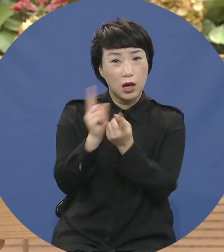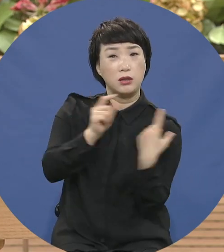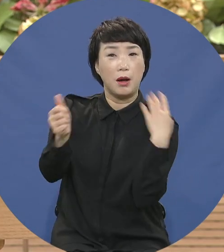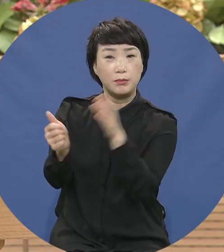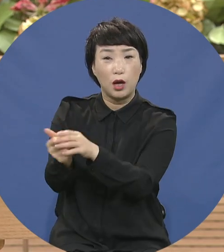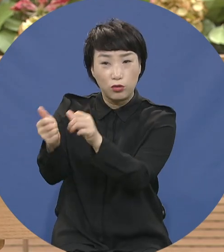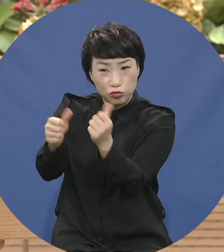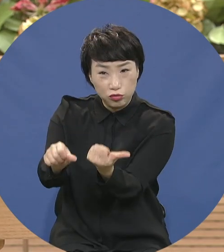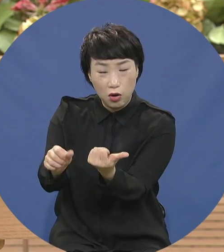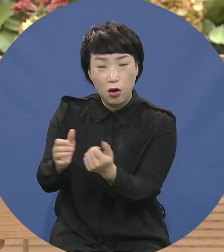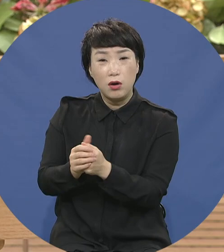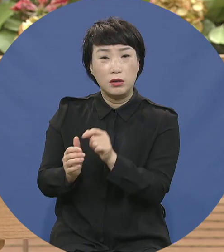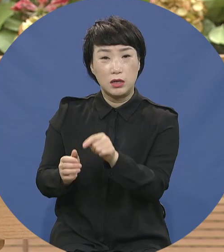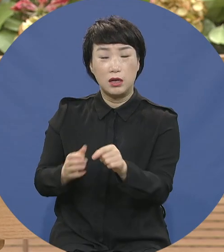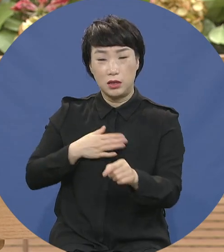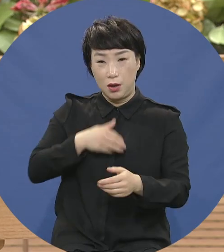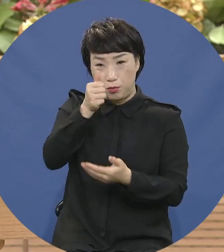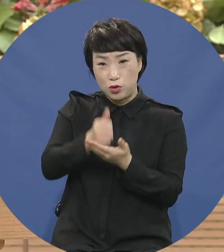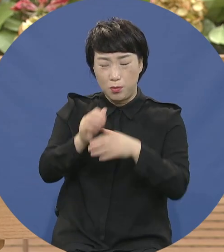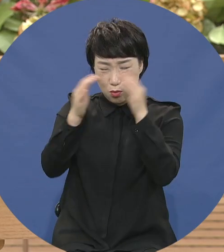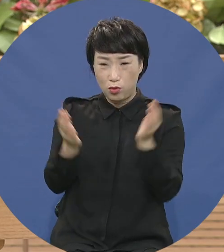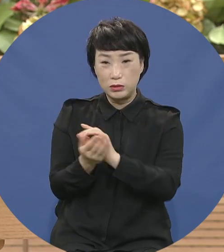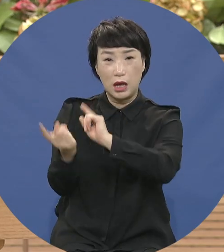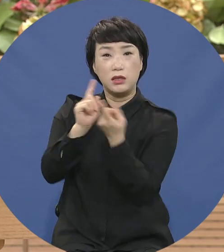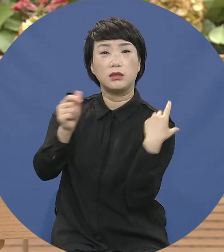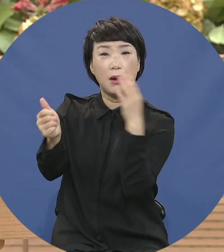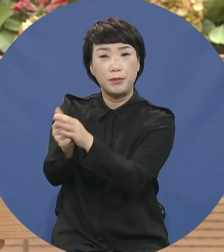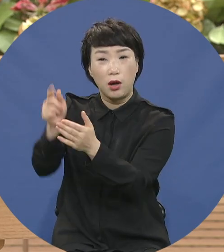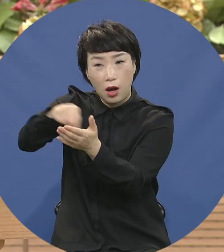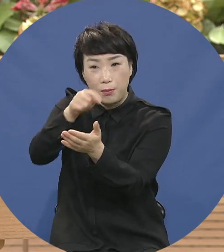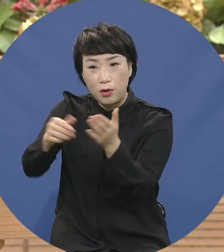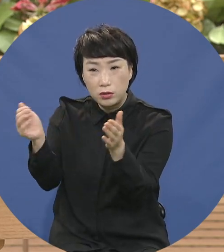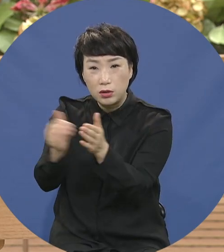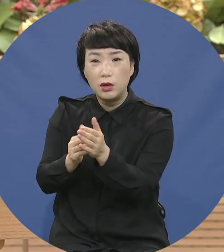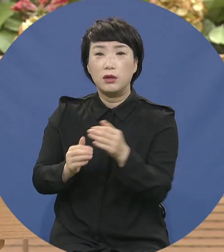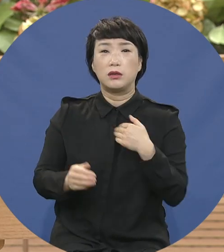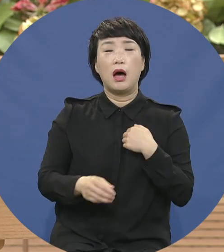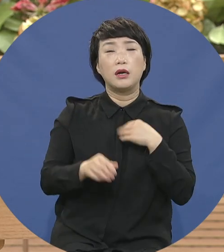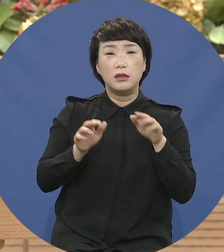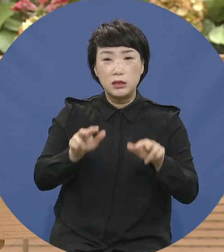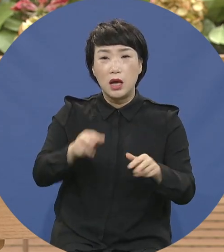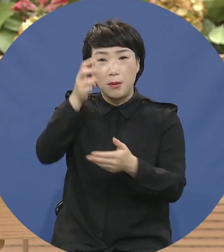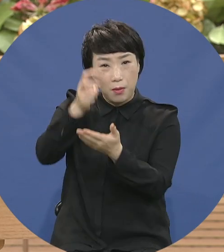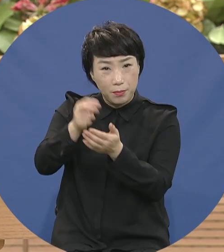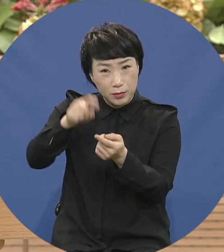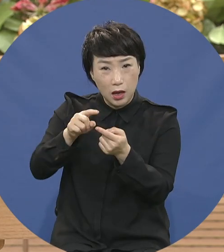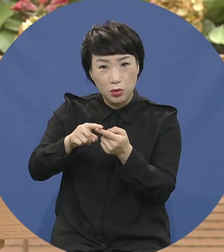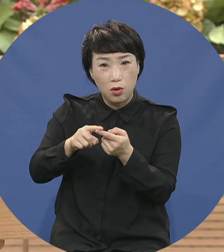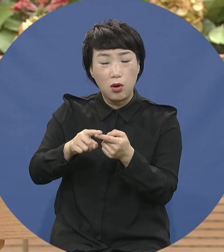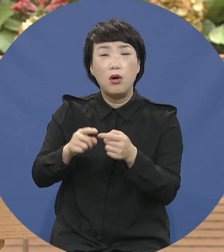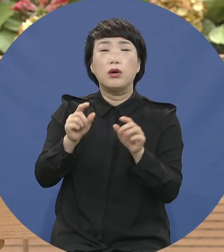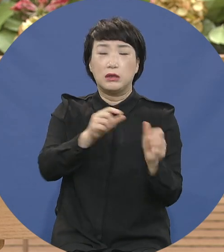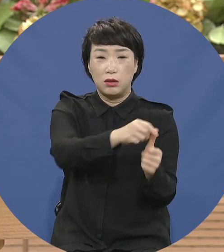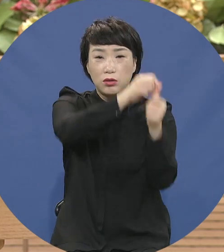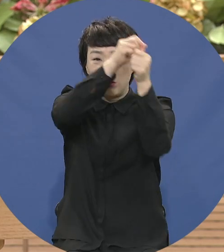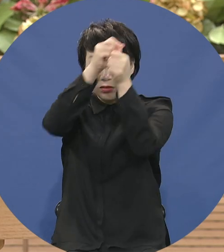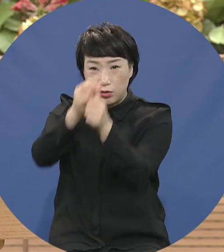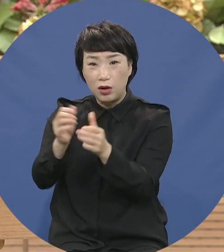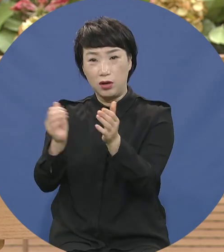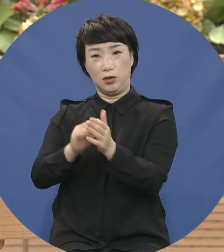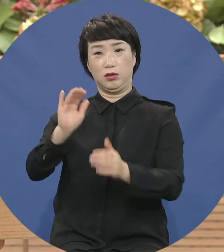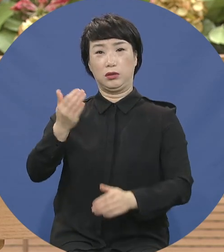법대로 죽어서 내 죄를 담당하고 갚았기 때문에 나는 법 법대로, 공의의 법대로 살아났다 이